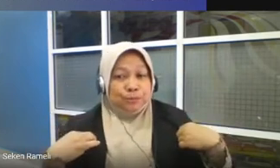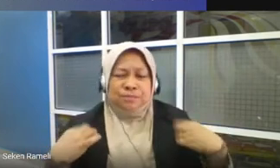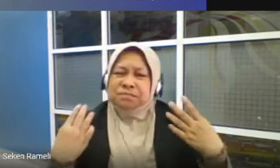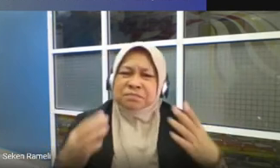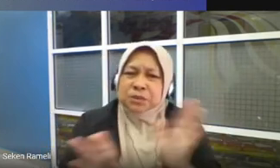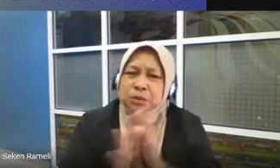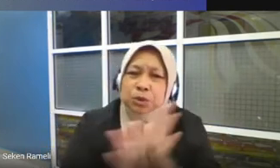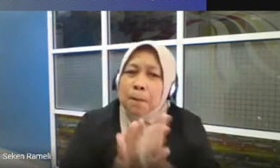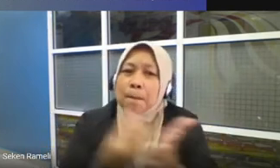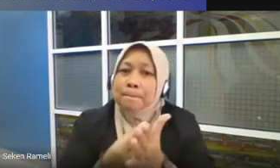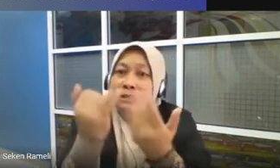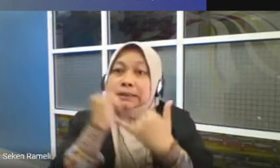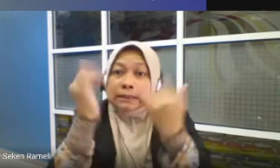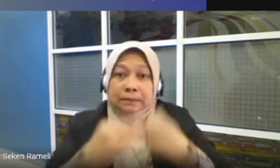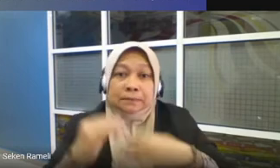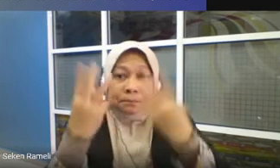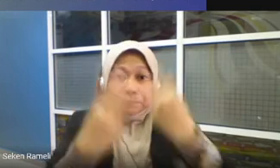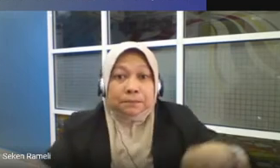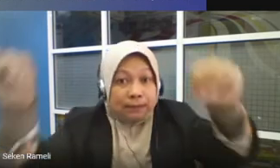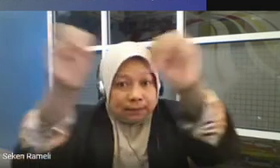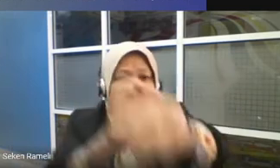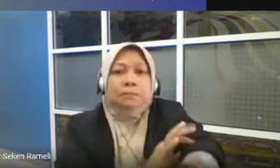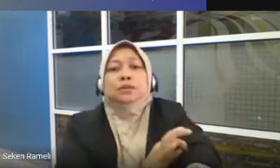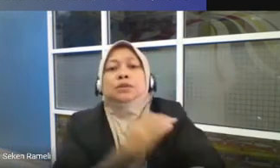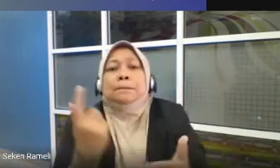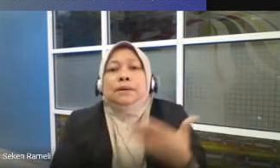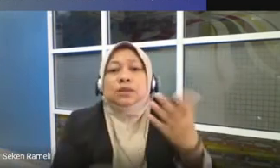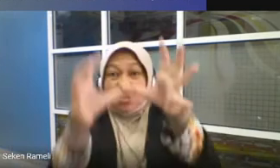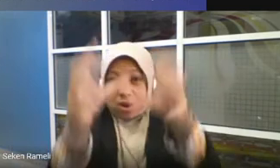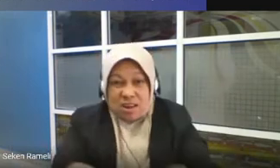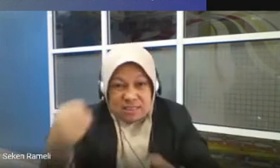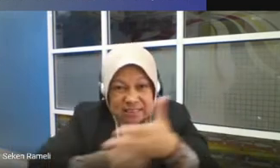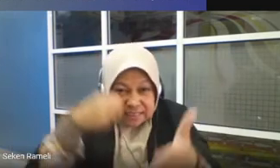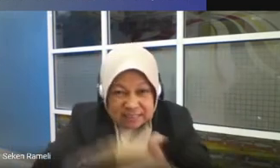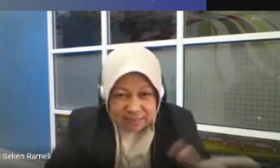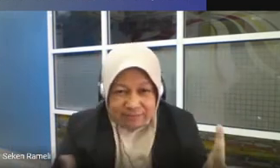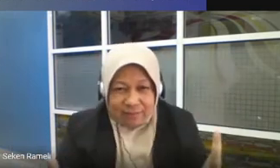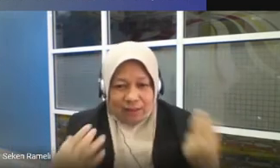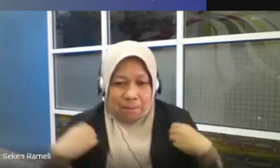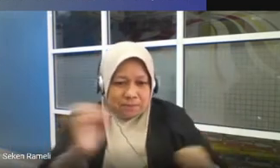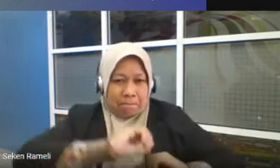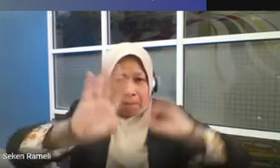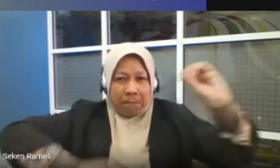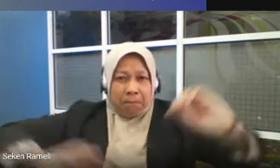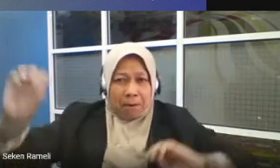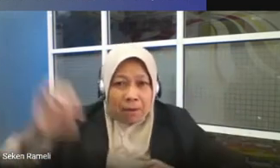baju, nak pergi masjid, takkanlah kita nak pakai baju seluar jeans ataupun baju koyak-koyak